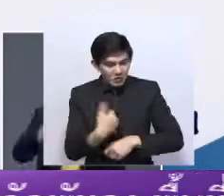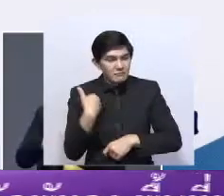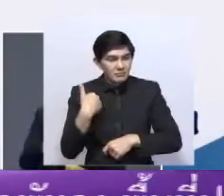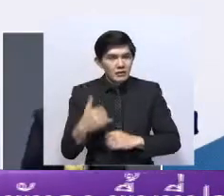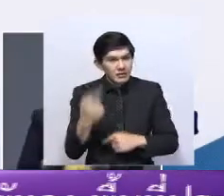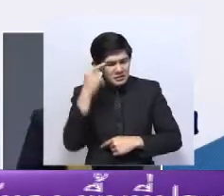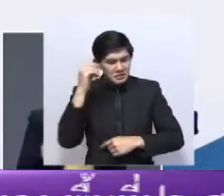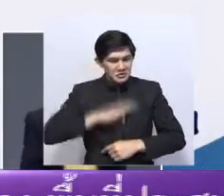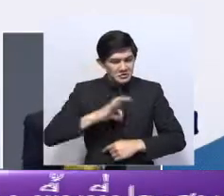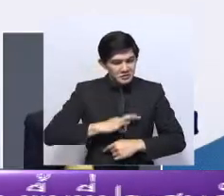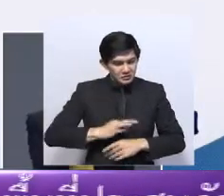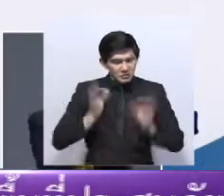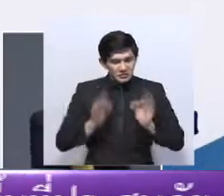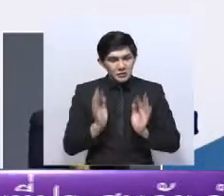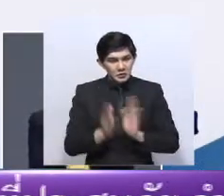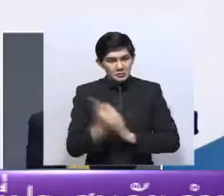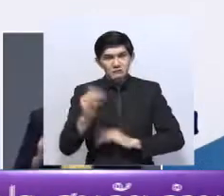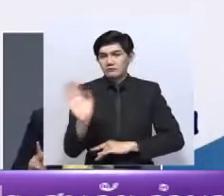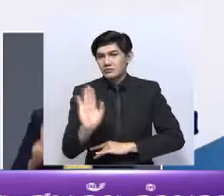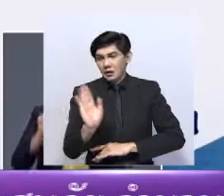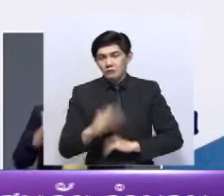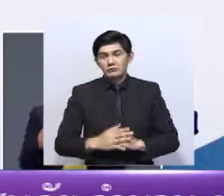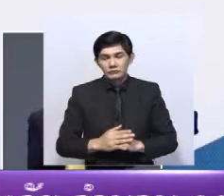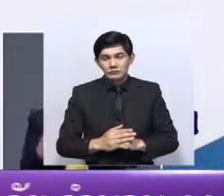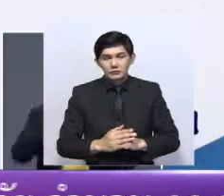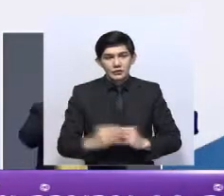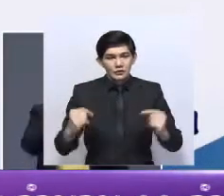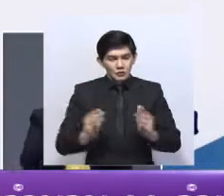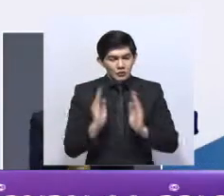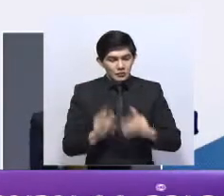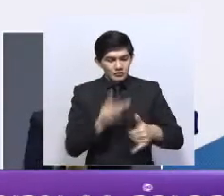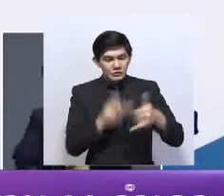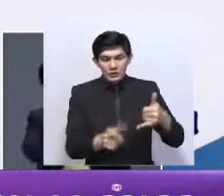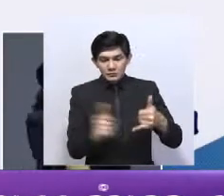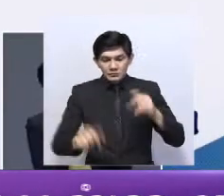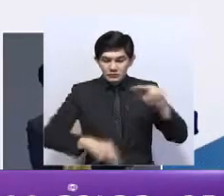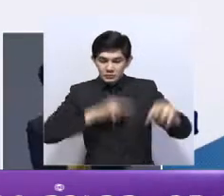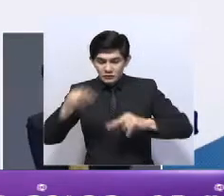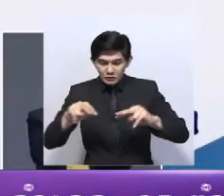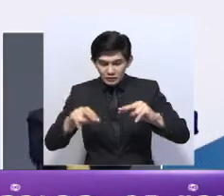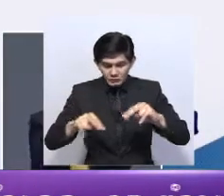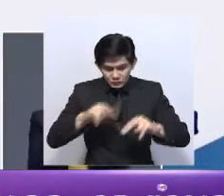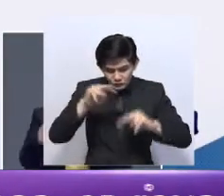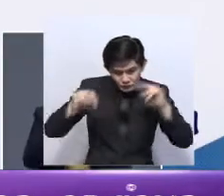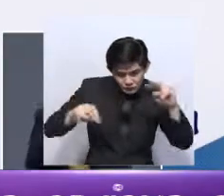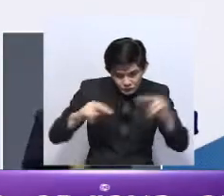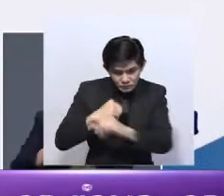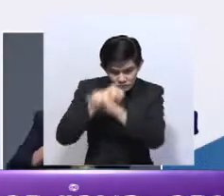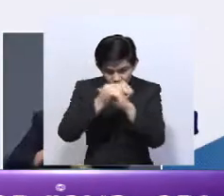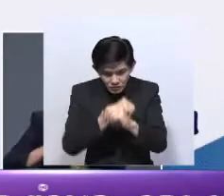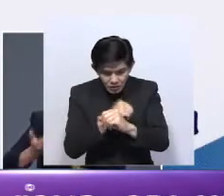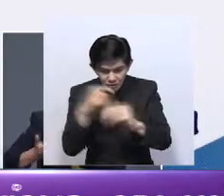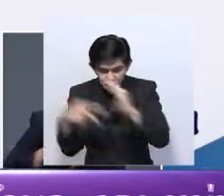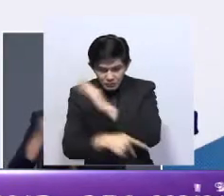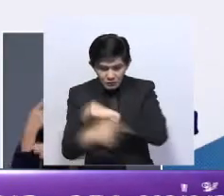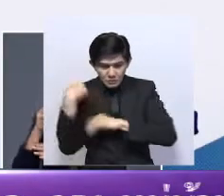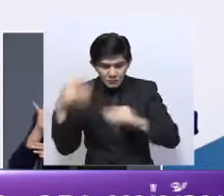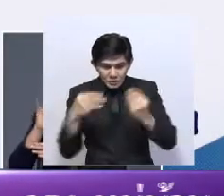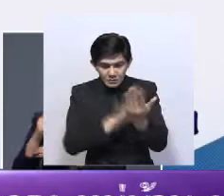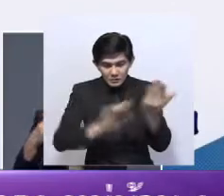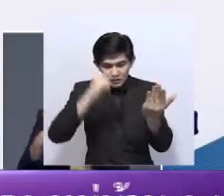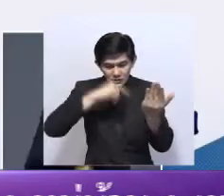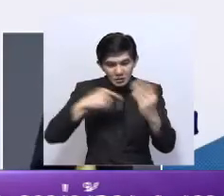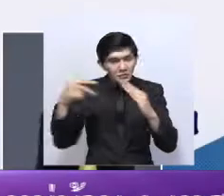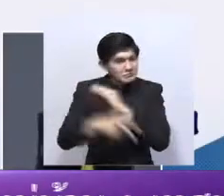ความรู้สึกในการตัดสินคนรวมถึงแสดงบทบาทพลเมืองดีในการตรวจสอบและเฝ้าระวังการทุจริตเพื่อให้ประเทศไทยโ